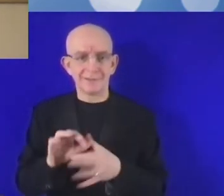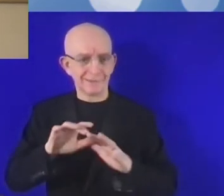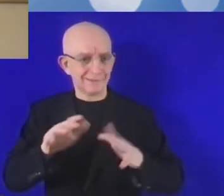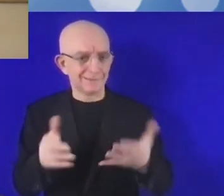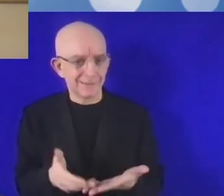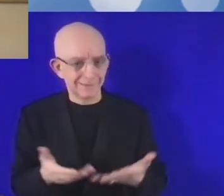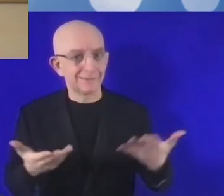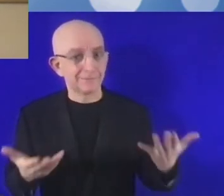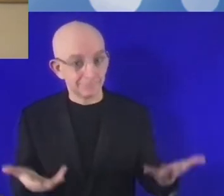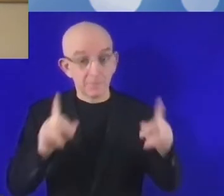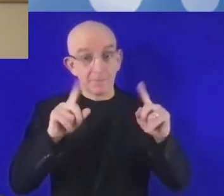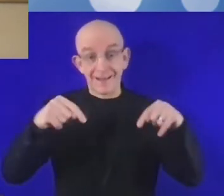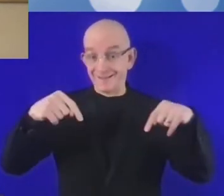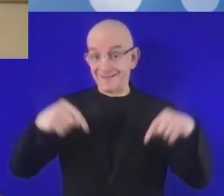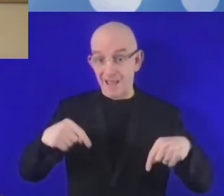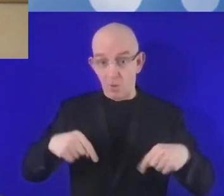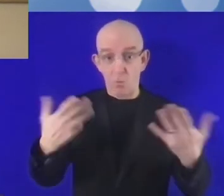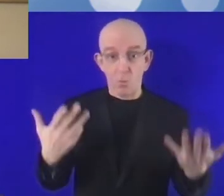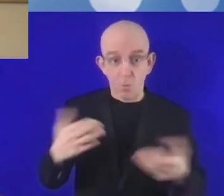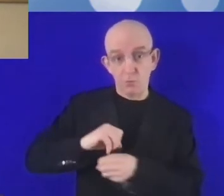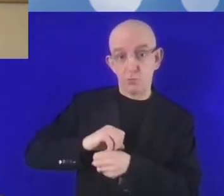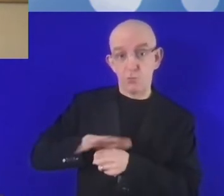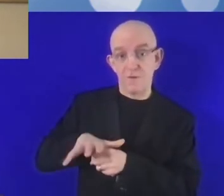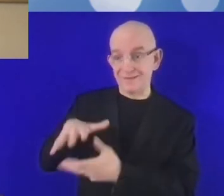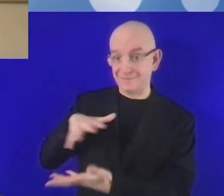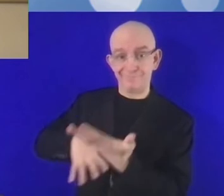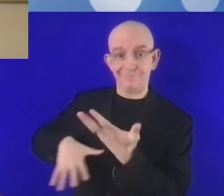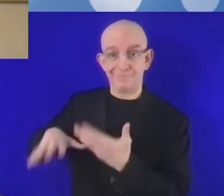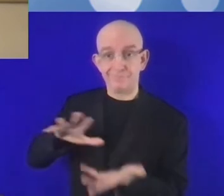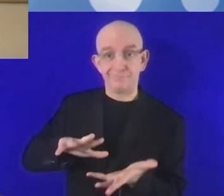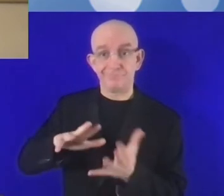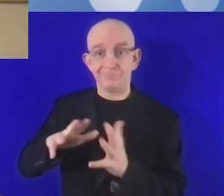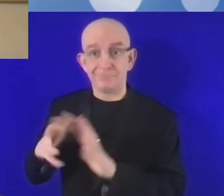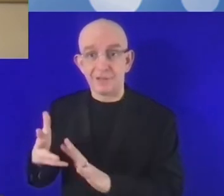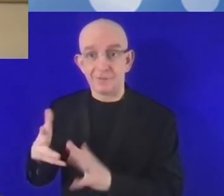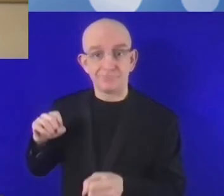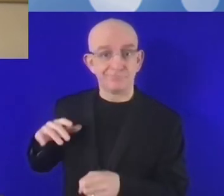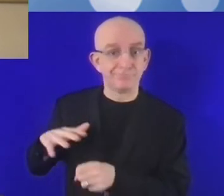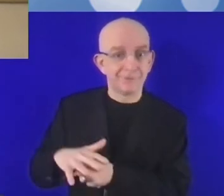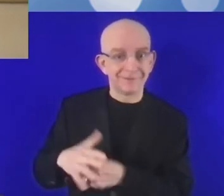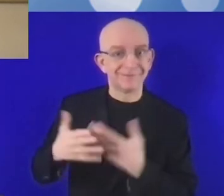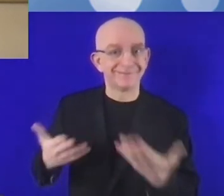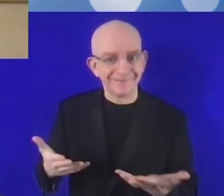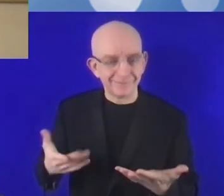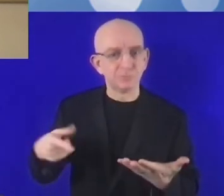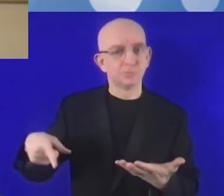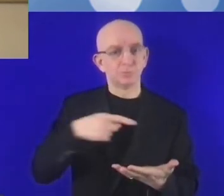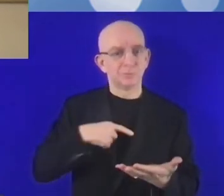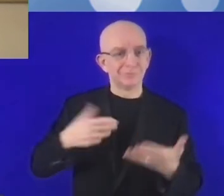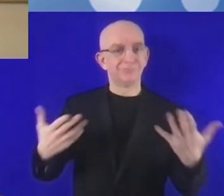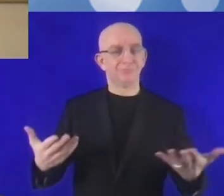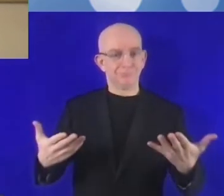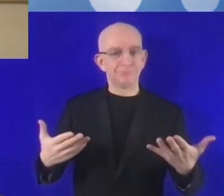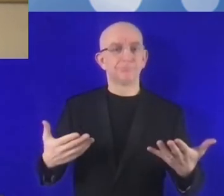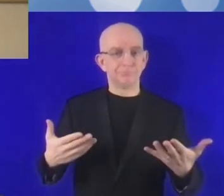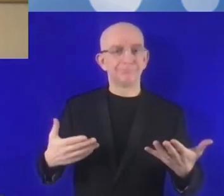En ce qui concerne la pandémie du coronavirus, nous avons vu quel était son impact sur la vie des